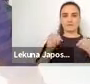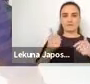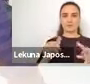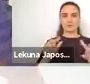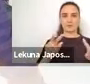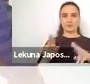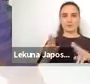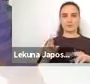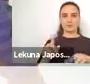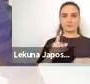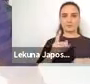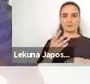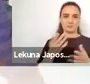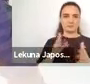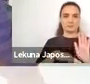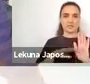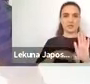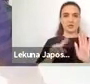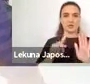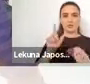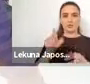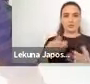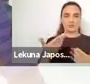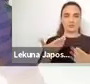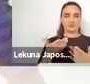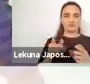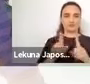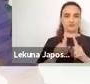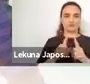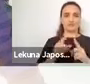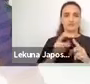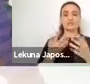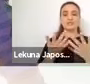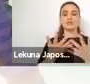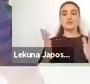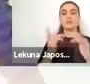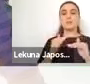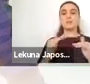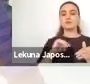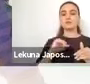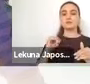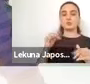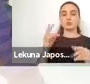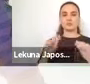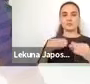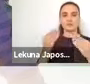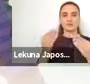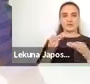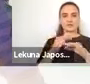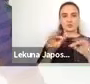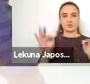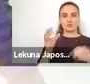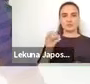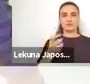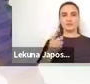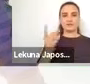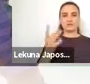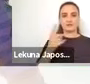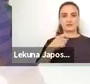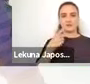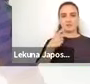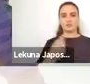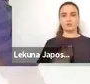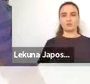ზოლებიანი მე რა ლომია ხო ანუ ეს არის ის სივრცე სადაც ბავშვს უნდა მივცეთ თავისუფლება კიდევ ერთხელ ამბობ